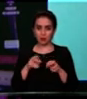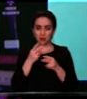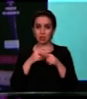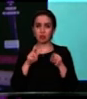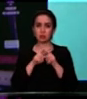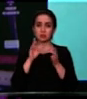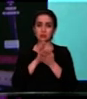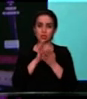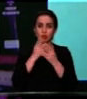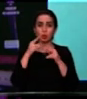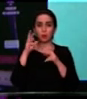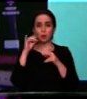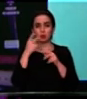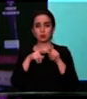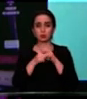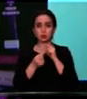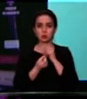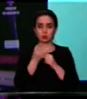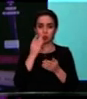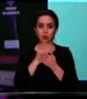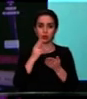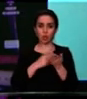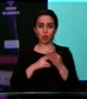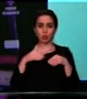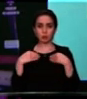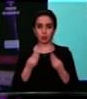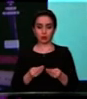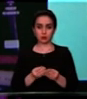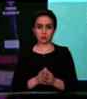yashil suvutlarning yashaganligidan dalolat beradi.